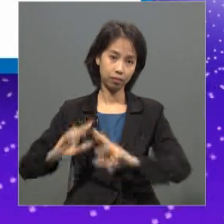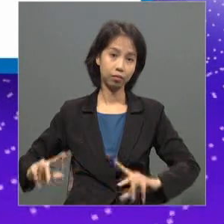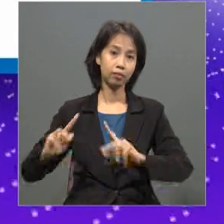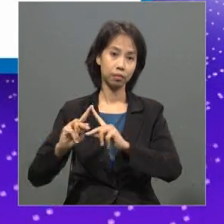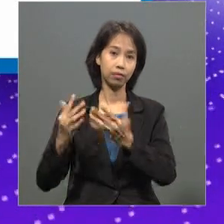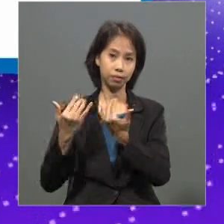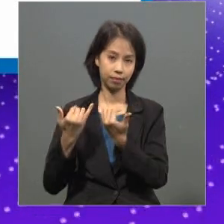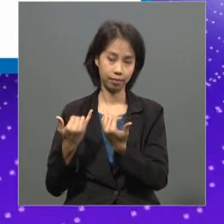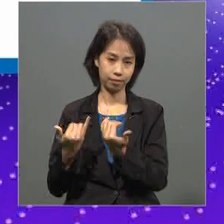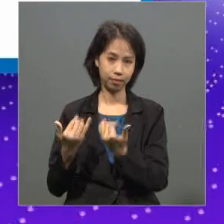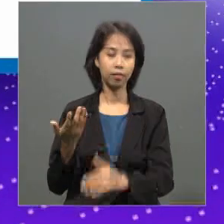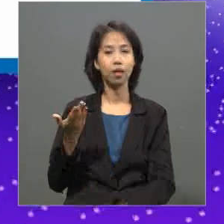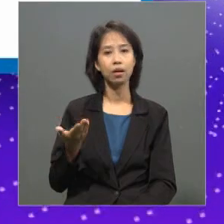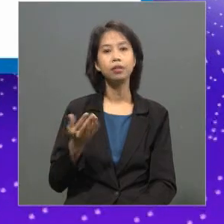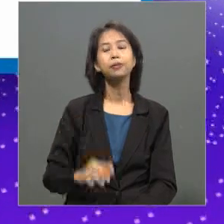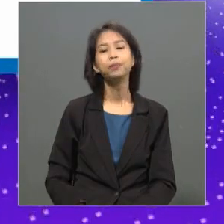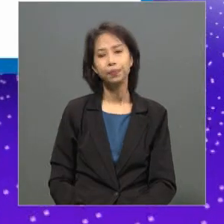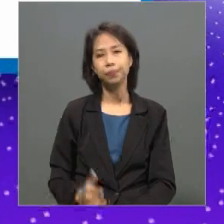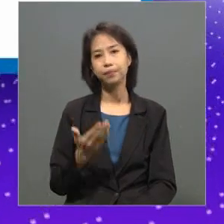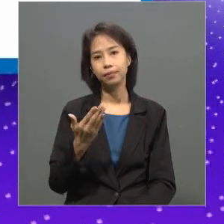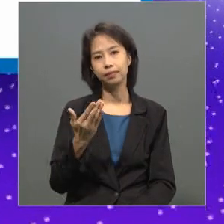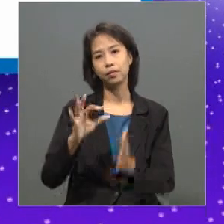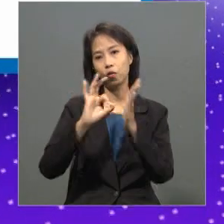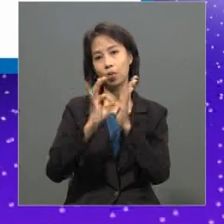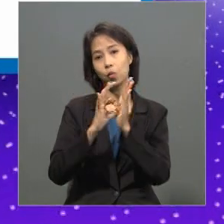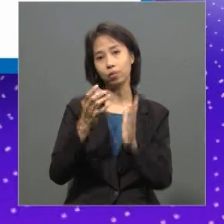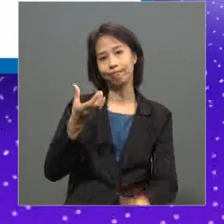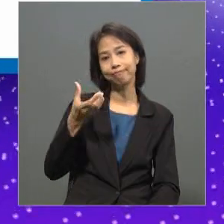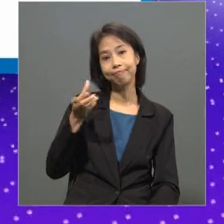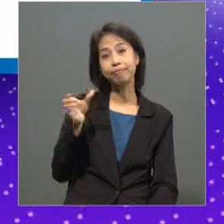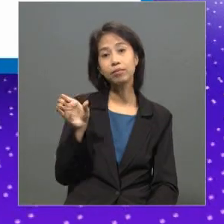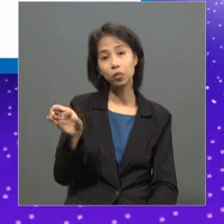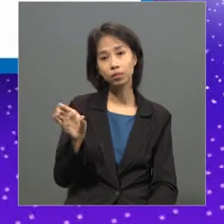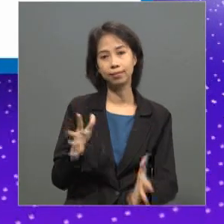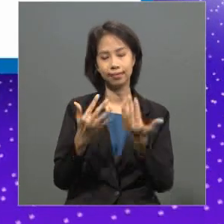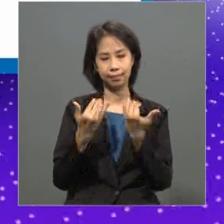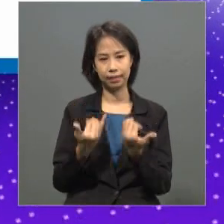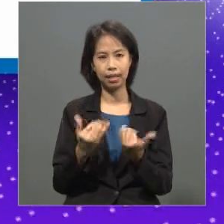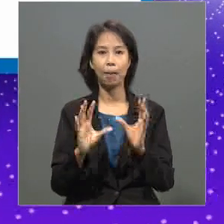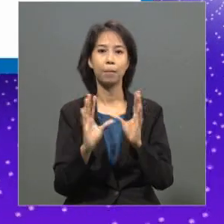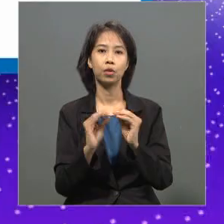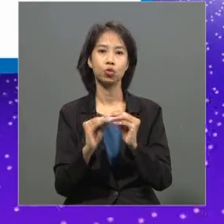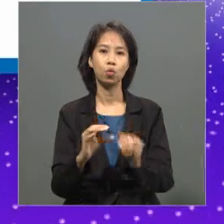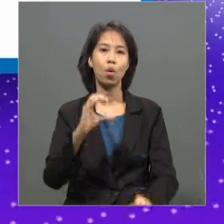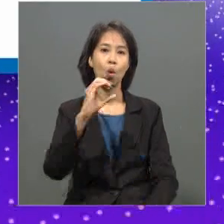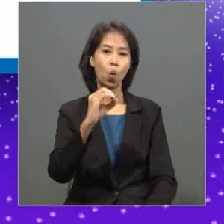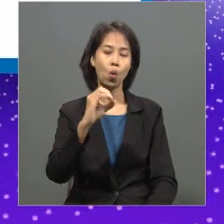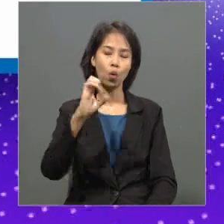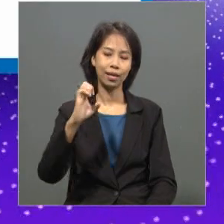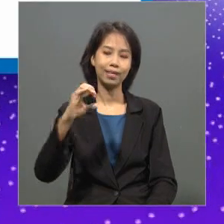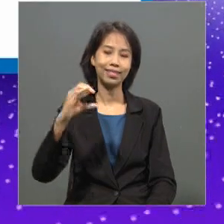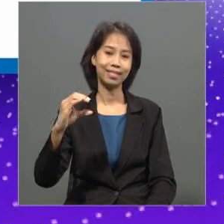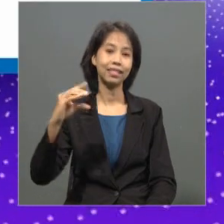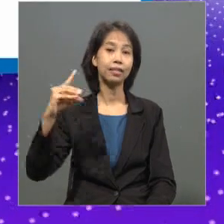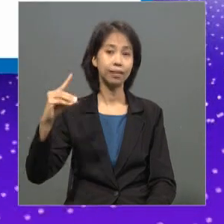รัฐมนตรีประจำสำนักนายกรัฐมนตรีก็โพสต์ในFacebookนะครับว่าขณะนี้มาประชุมโ CDอยู่ที่ต่างประเทศทันที